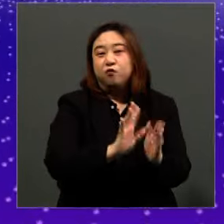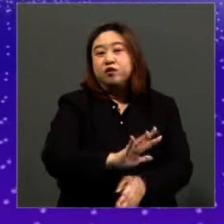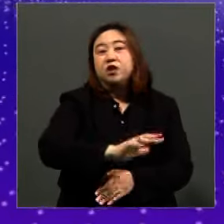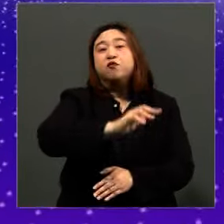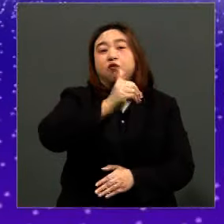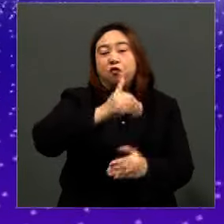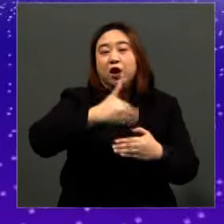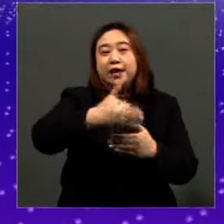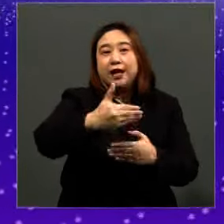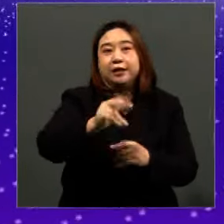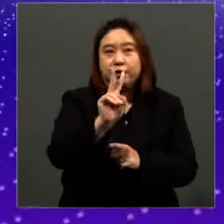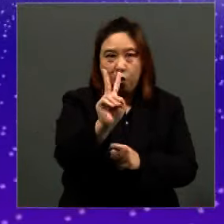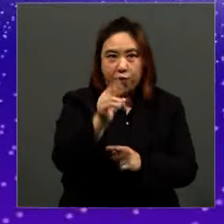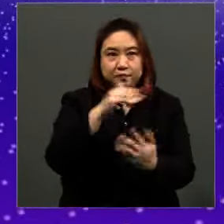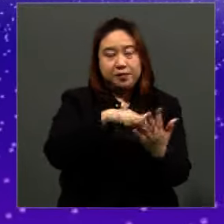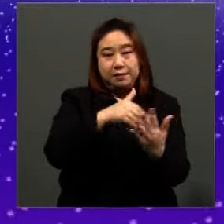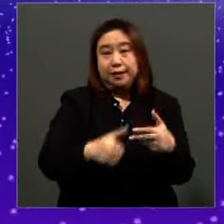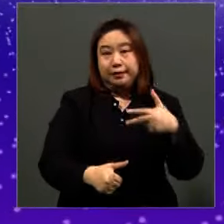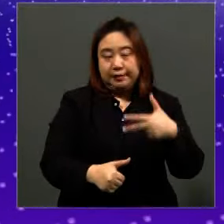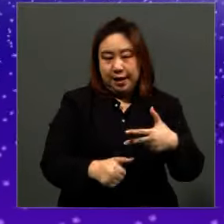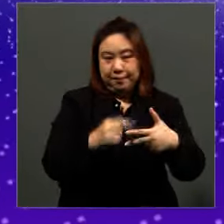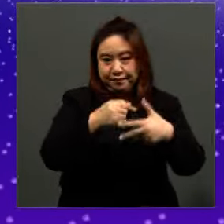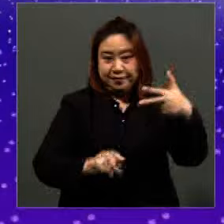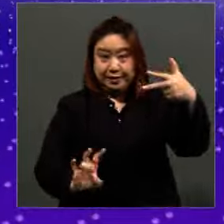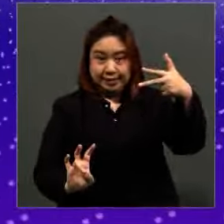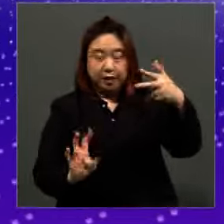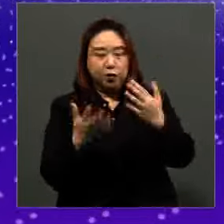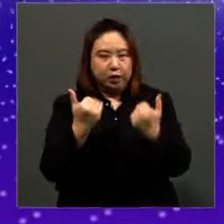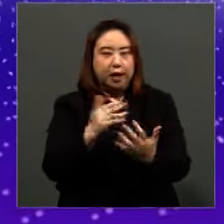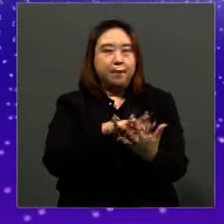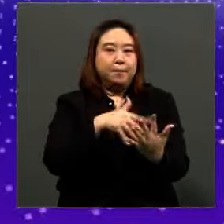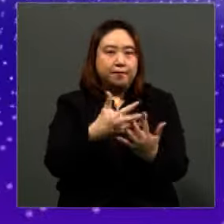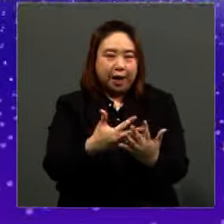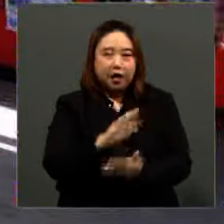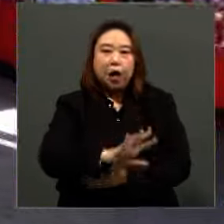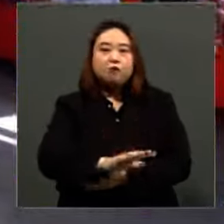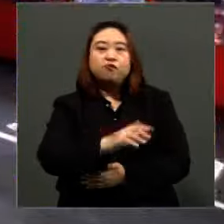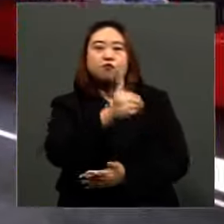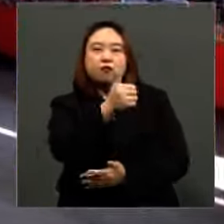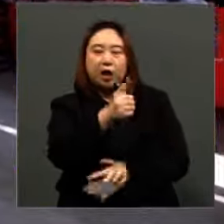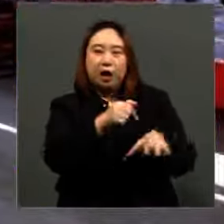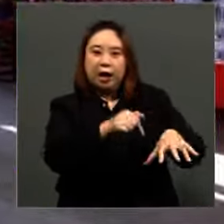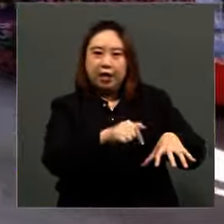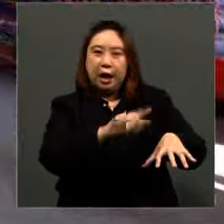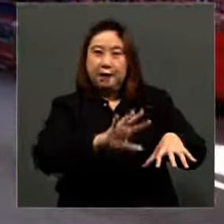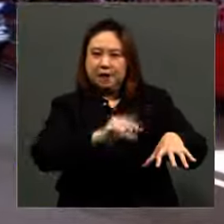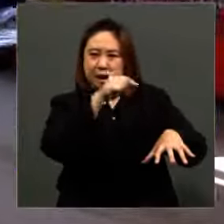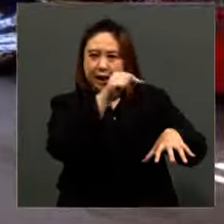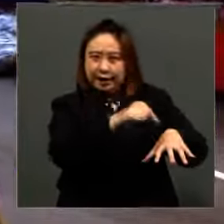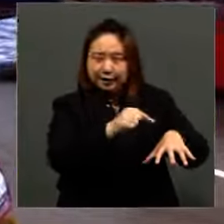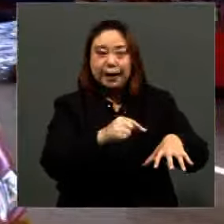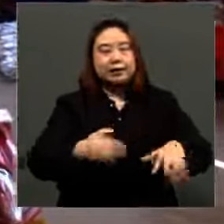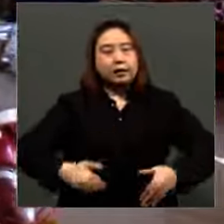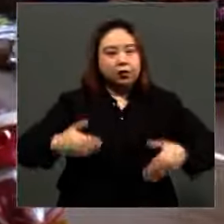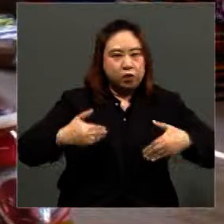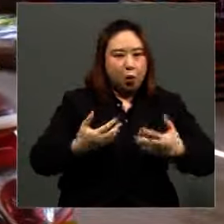ยุทธศาสตร์ 7กลยุทธ์นะครับได้แก่ยุทธศาสตร์การฟื้นฟูและยกระดับให้เป็นเมืองที่มีความปลอดภัยในชีวิตและทรัพย์สิน